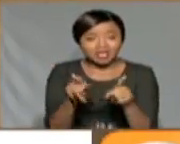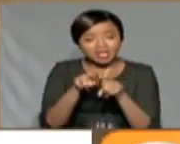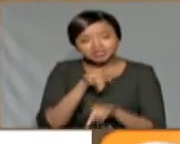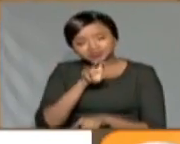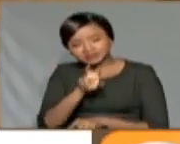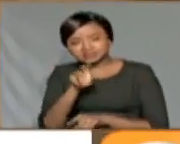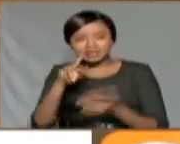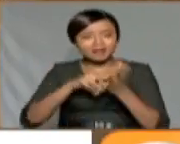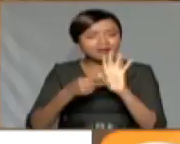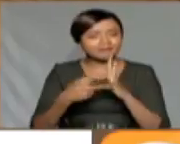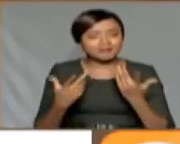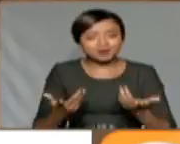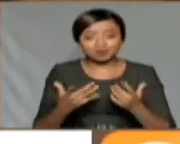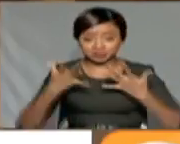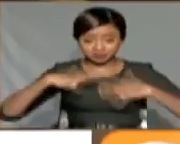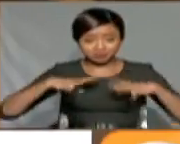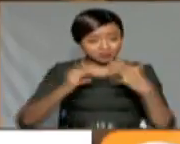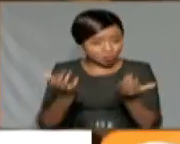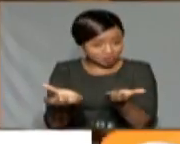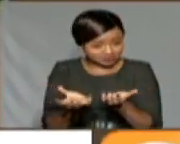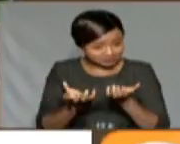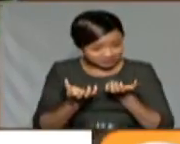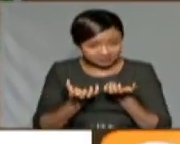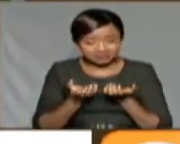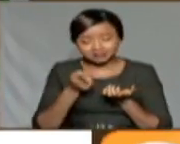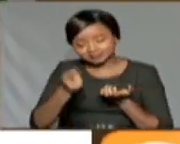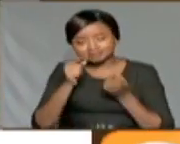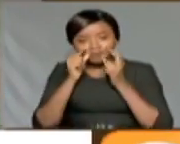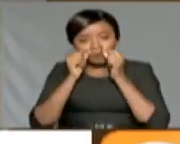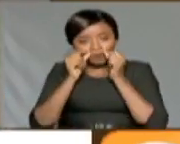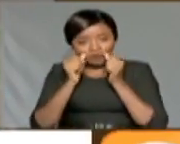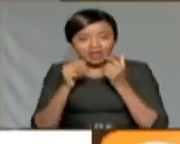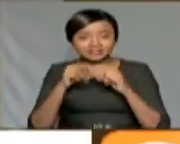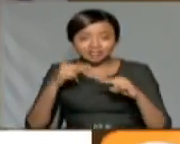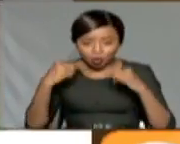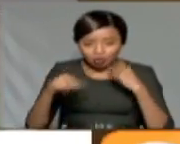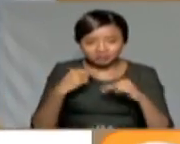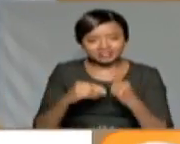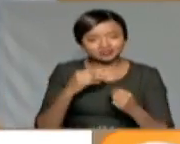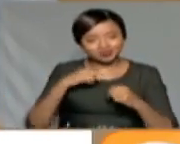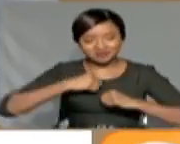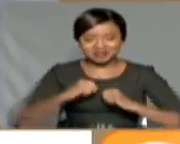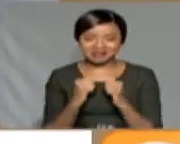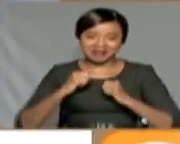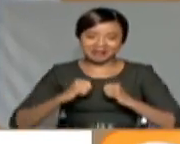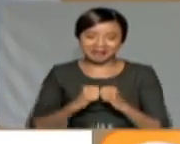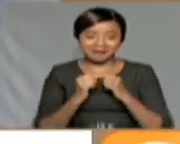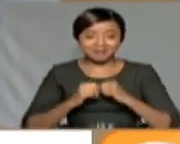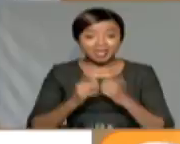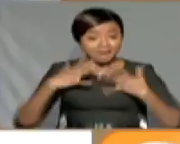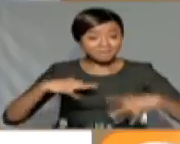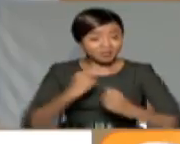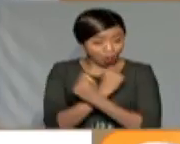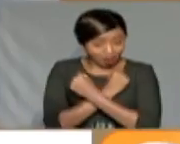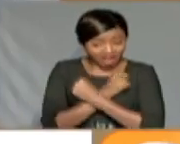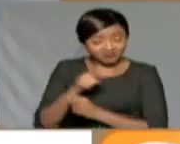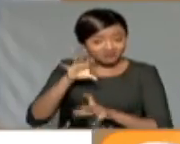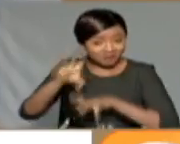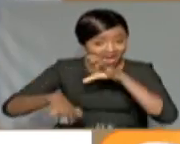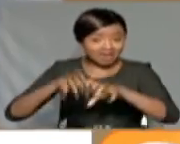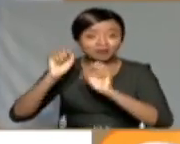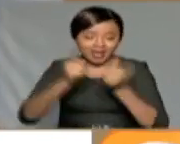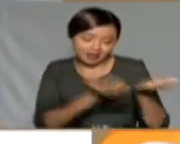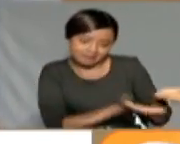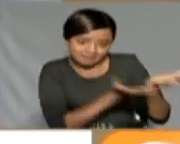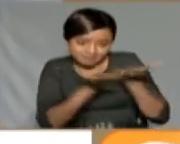it means that the people need such cafes, and I'm very glad. Wapenzi wa mnyama huyu wanaruhusiwa pia kuja na